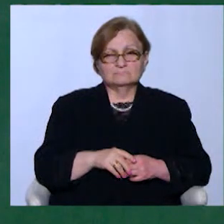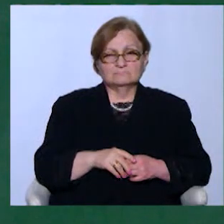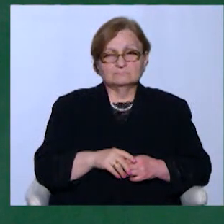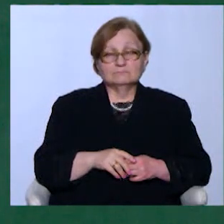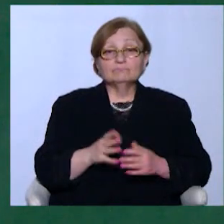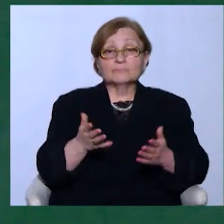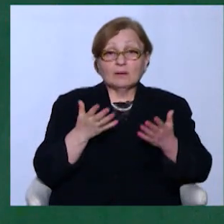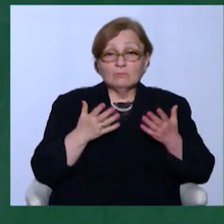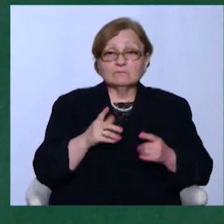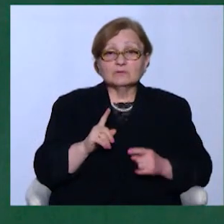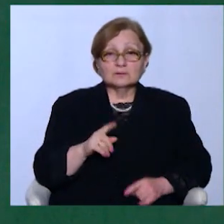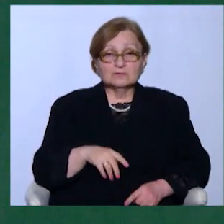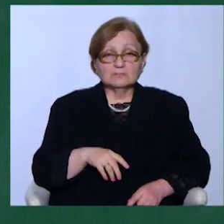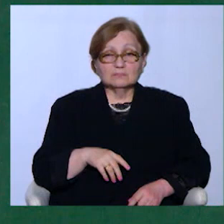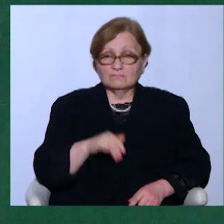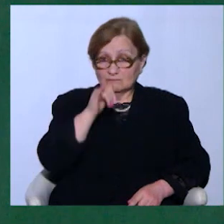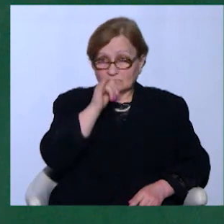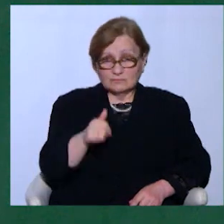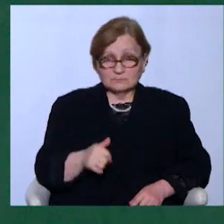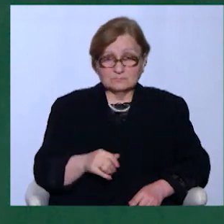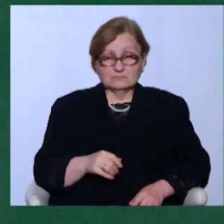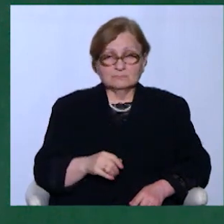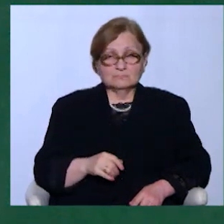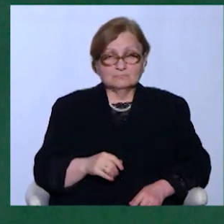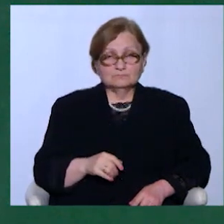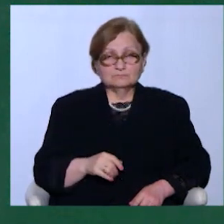გამოვიდა რამე? არაფერი?